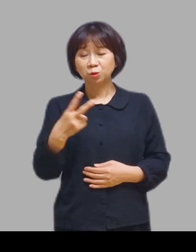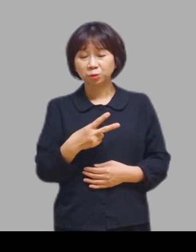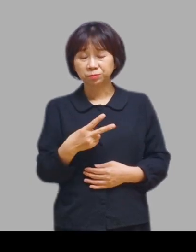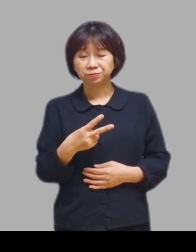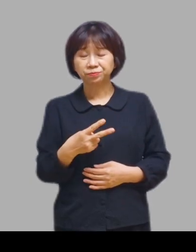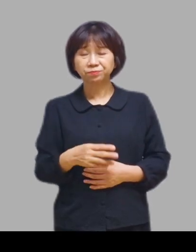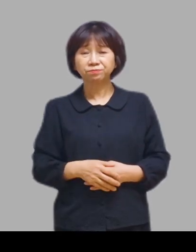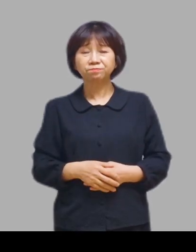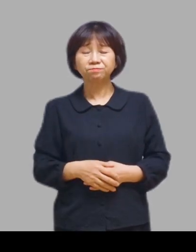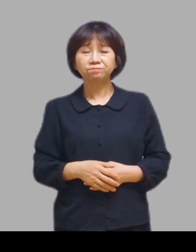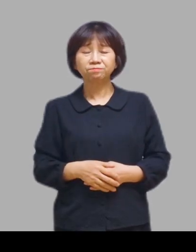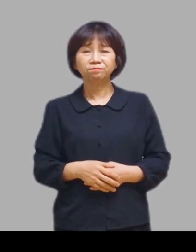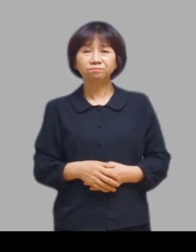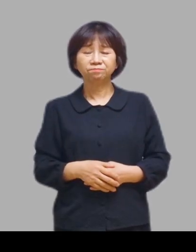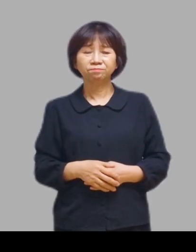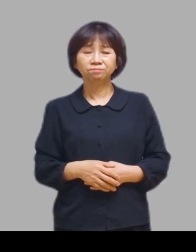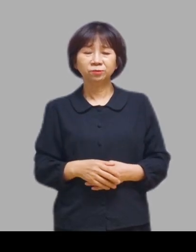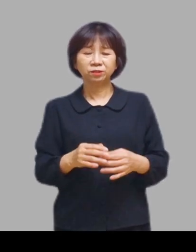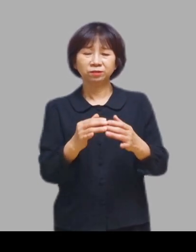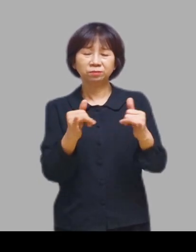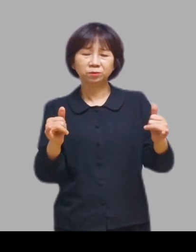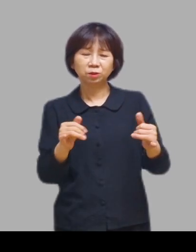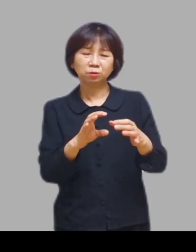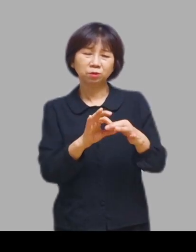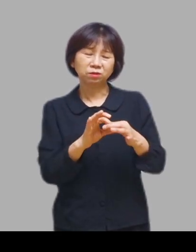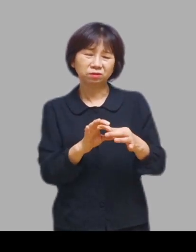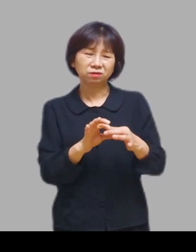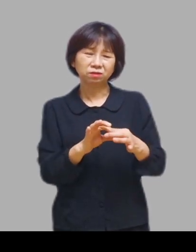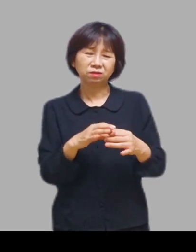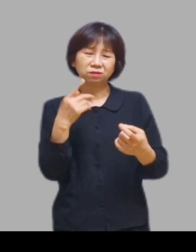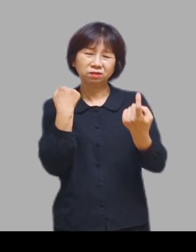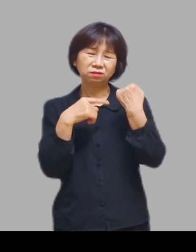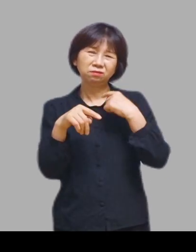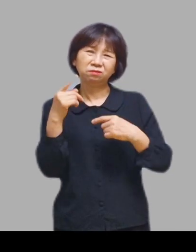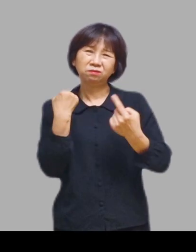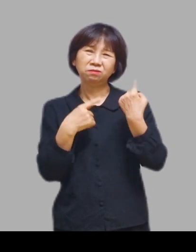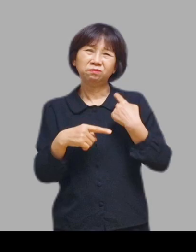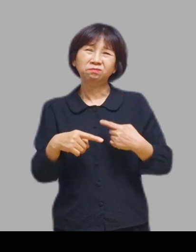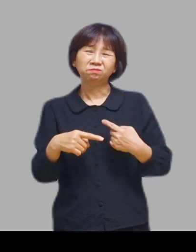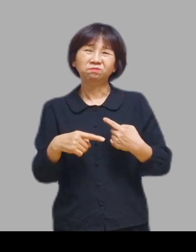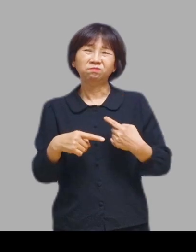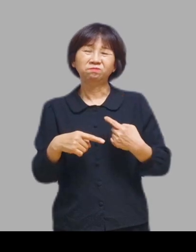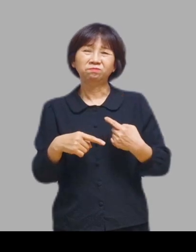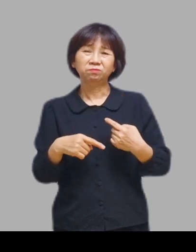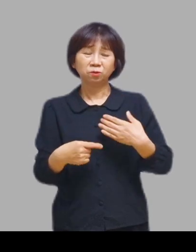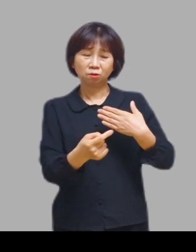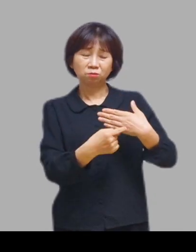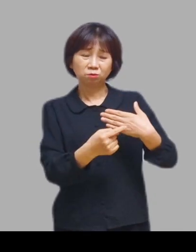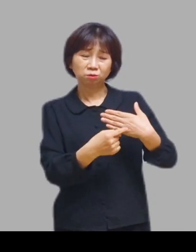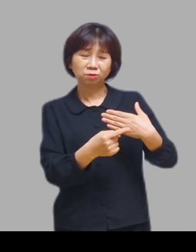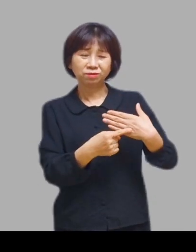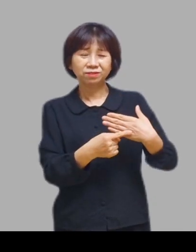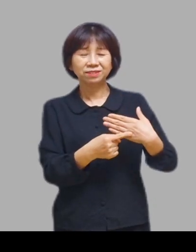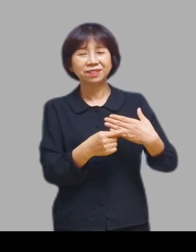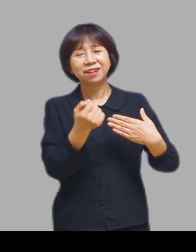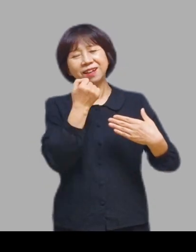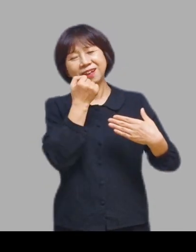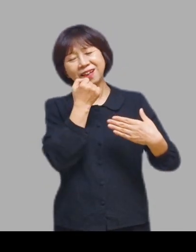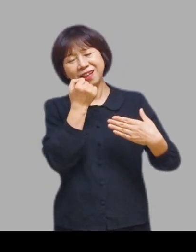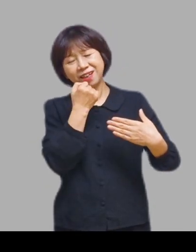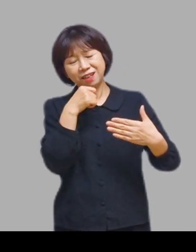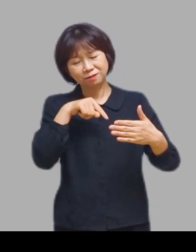분들은 오래된 관계에서 상처를 끌어안고 살아가고 있습니다. 겉으로는 함께 웃고 있는